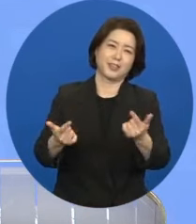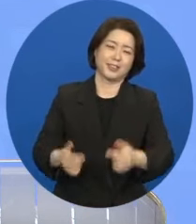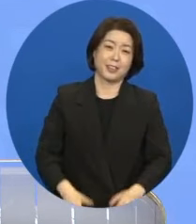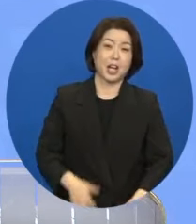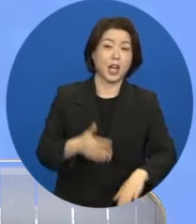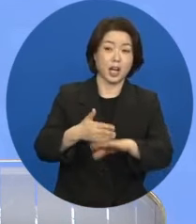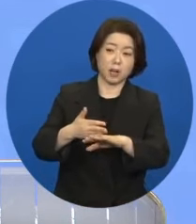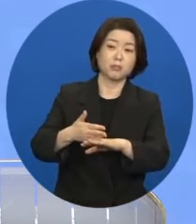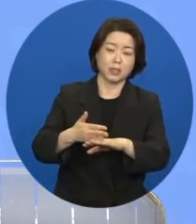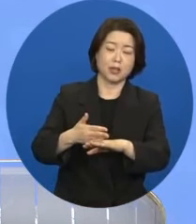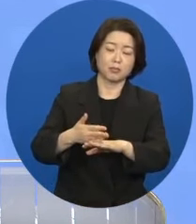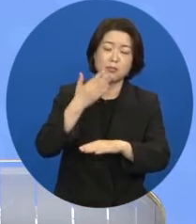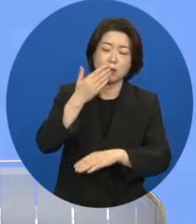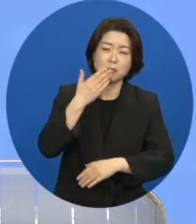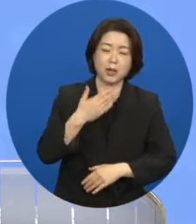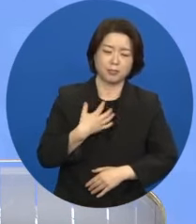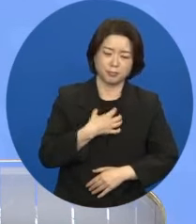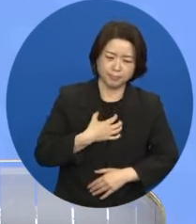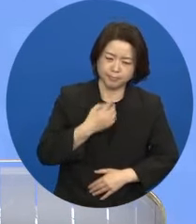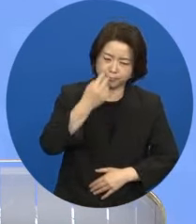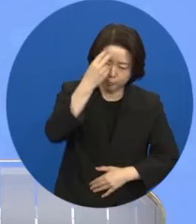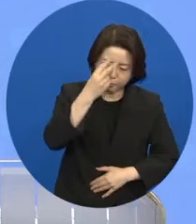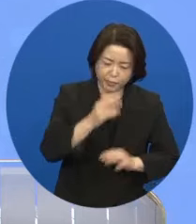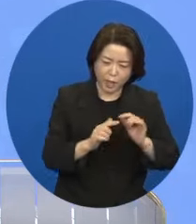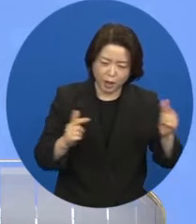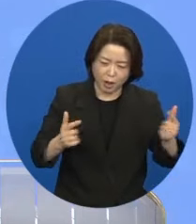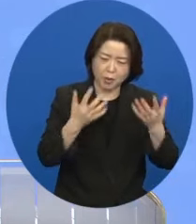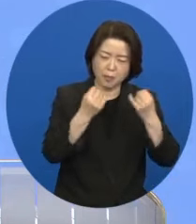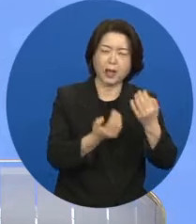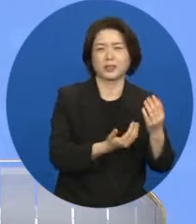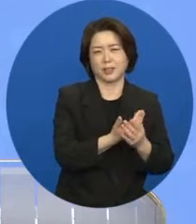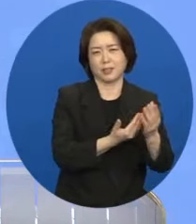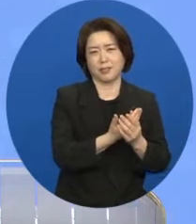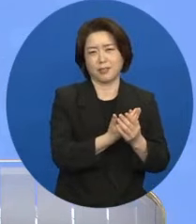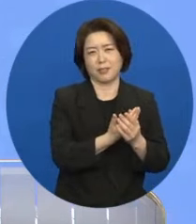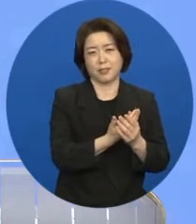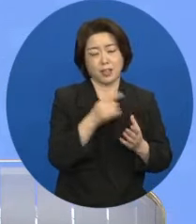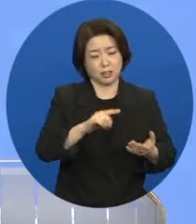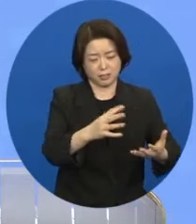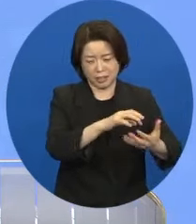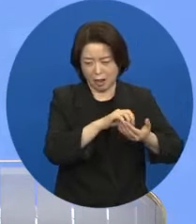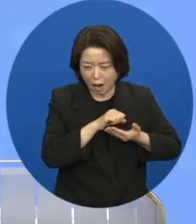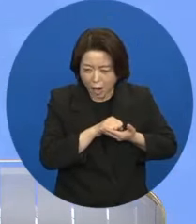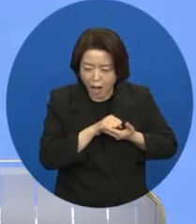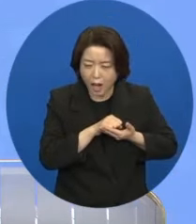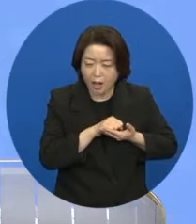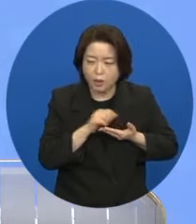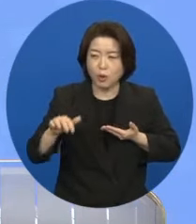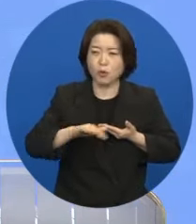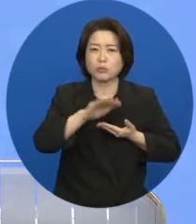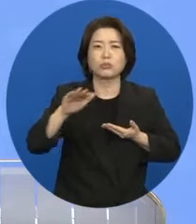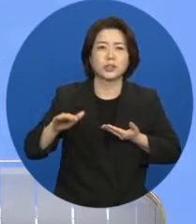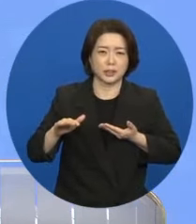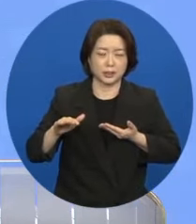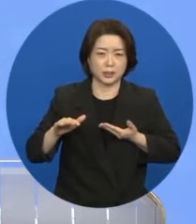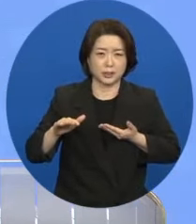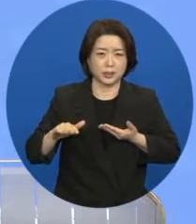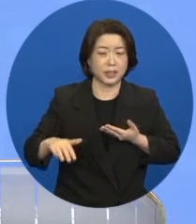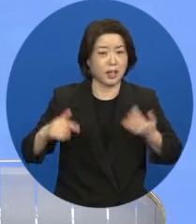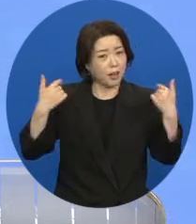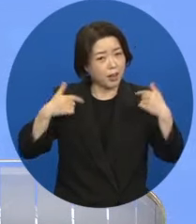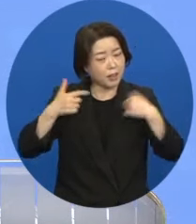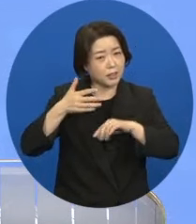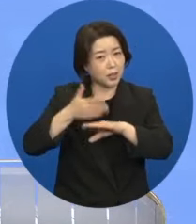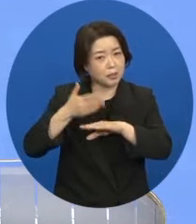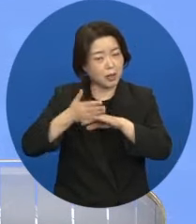근심과 걱정과 염려의 거리가 더 많고 그것을 그들을 안고 오는 우리에게 과연이 범사의